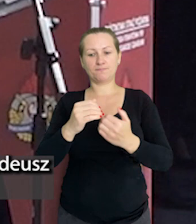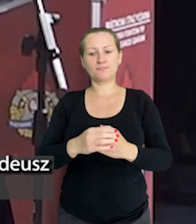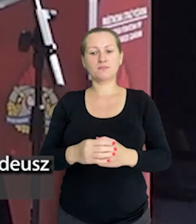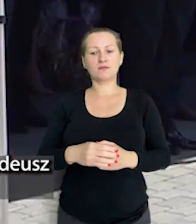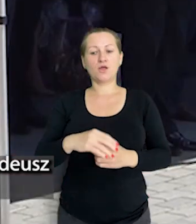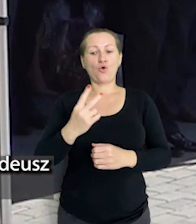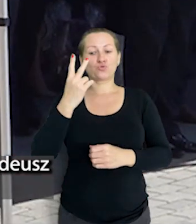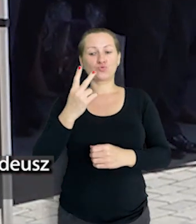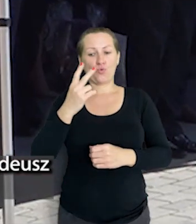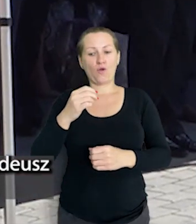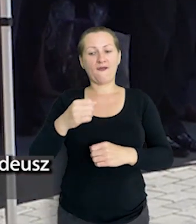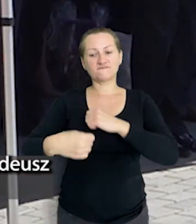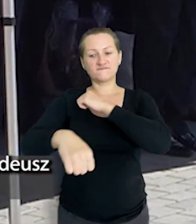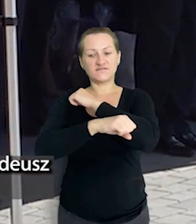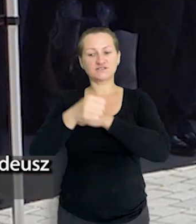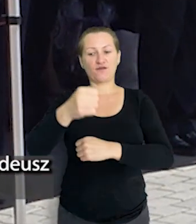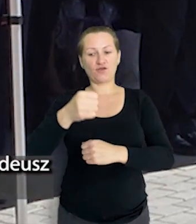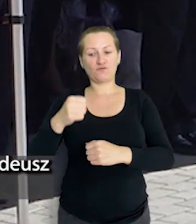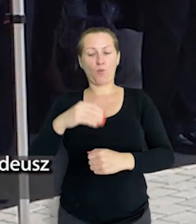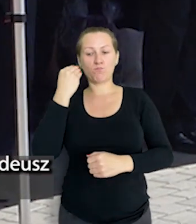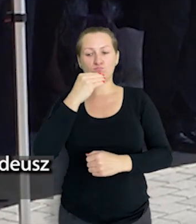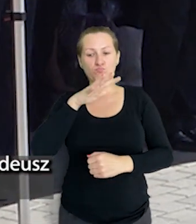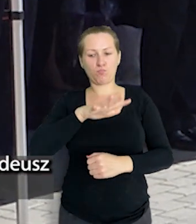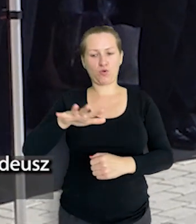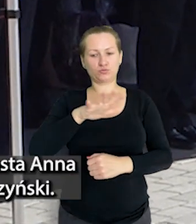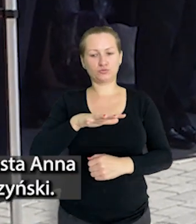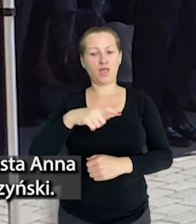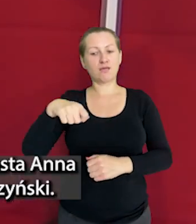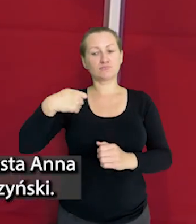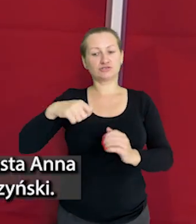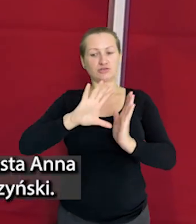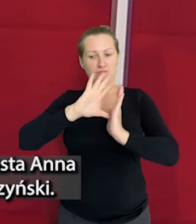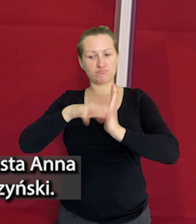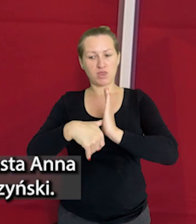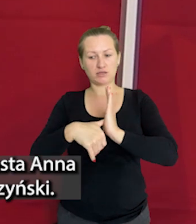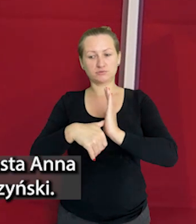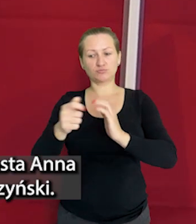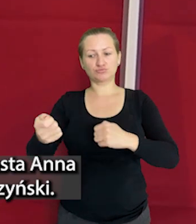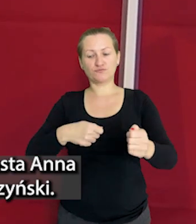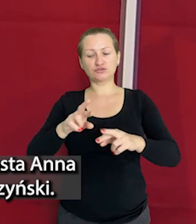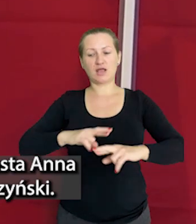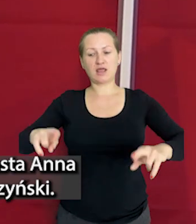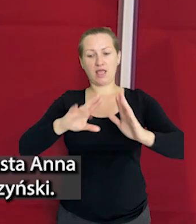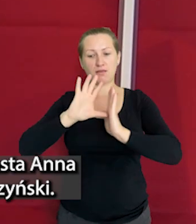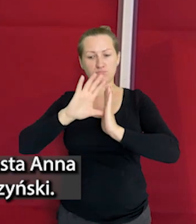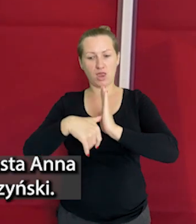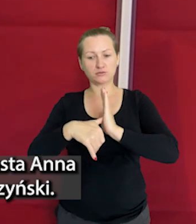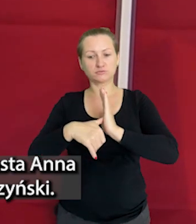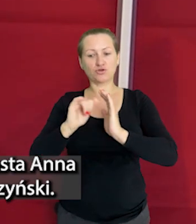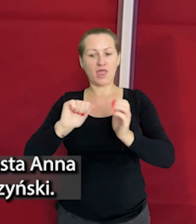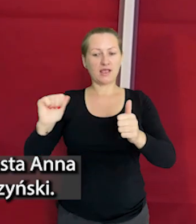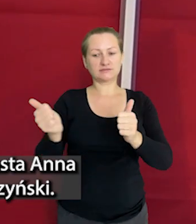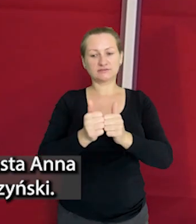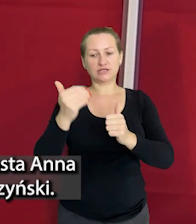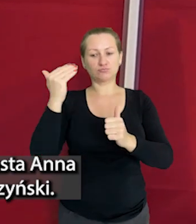Tadeusz Cymański, drugi wicewojewoda pomorski Aleksander Jankowski, prezydent miasta Starogard Gdański Janusz Stankowiak,